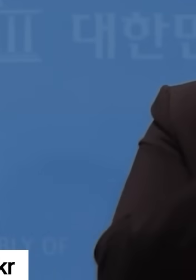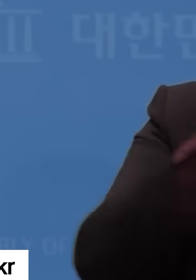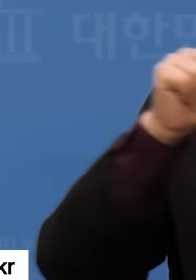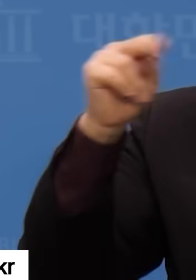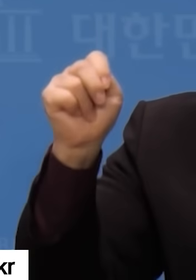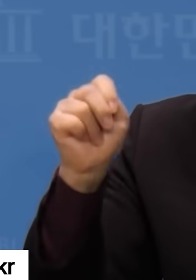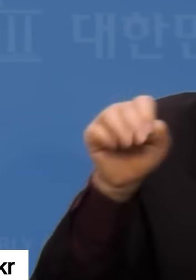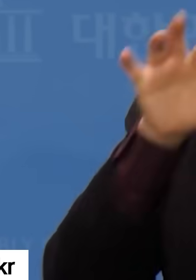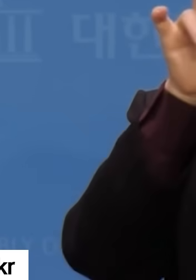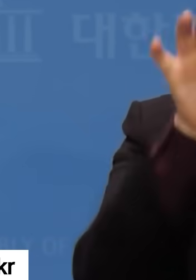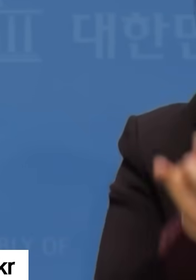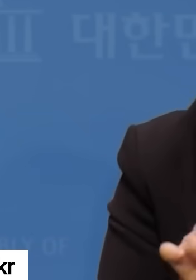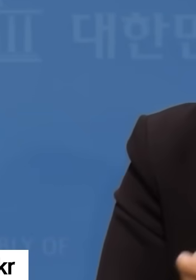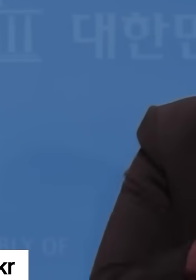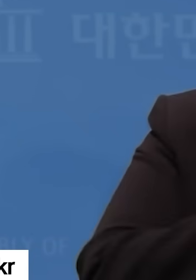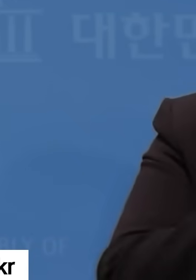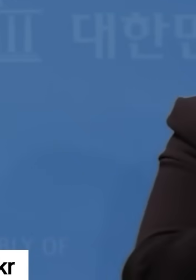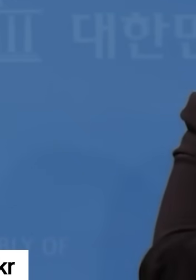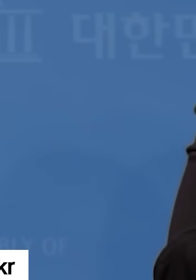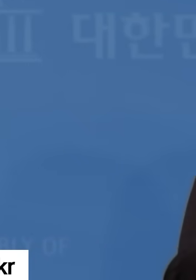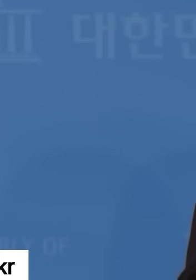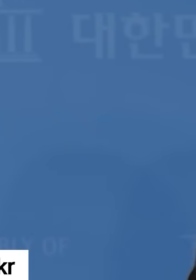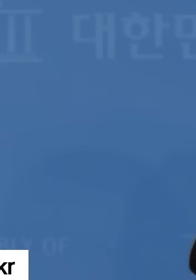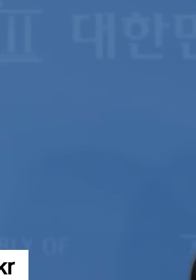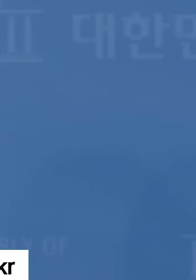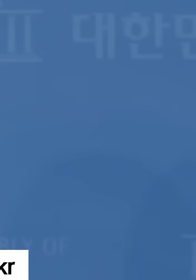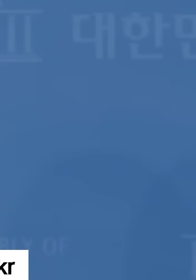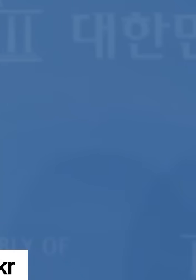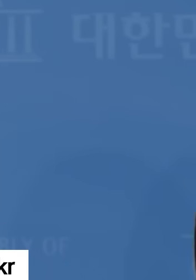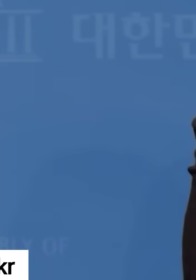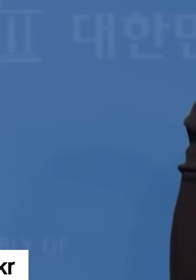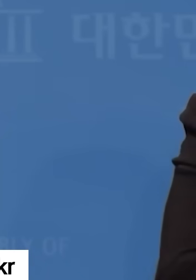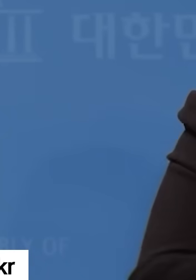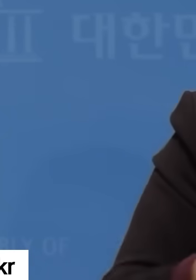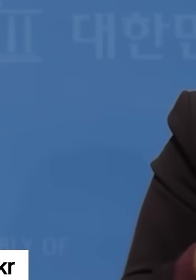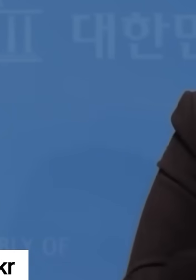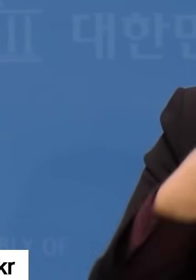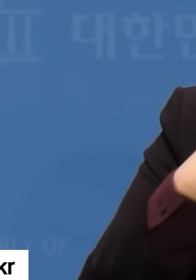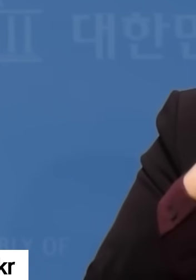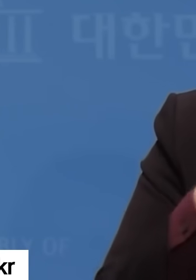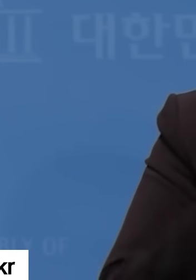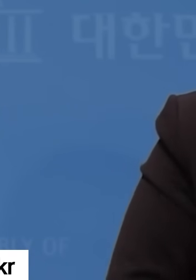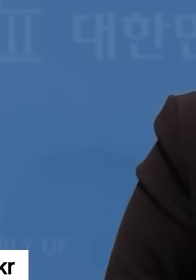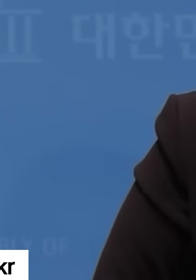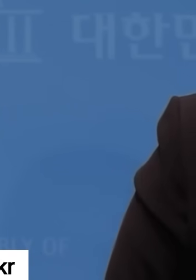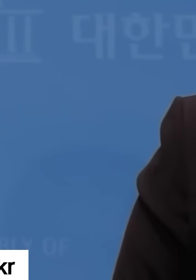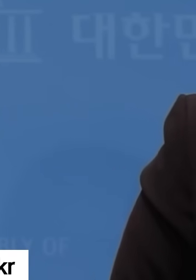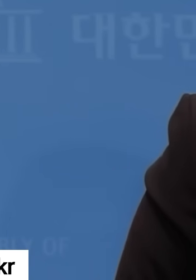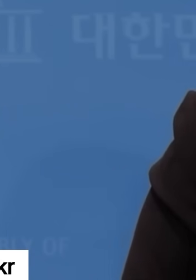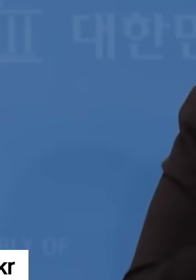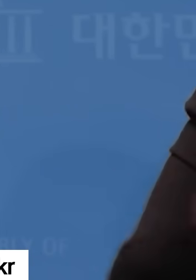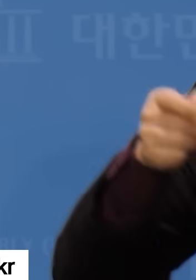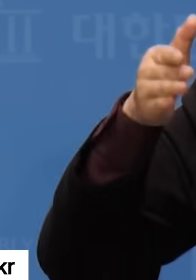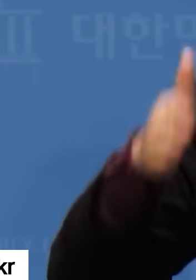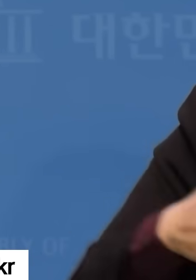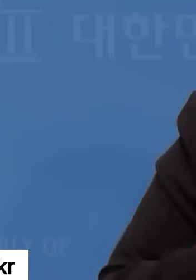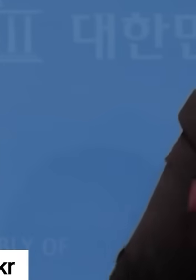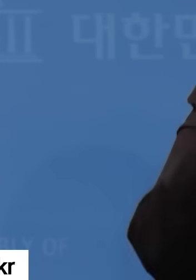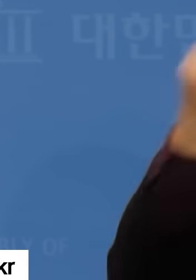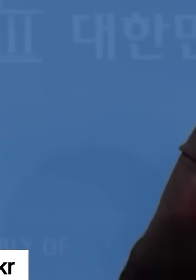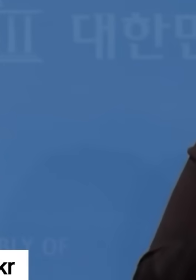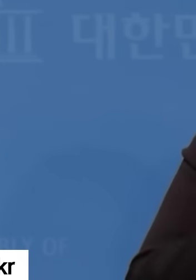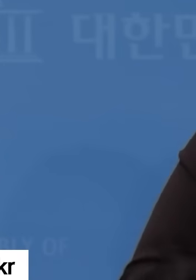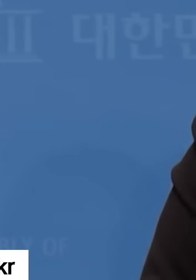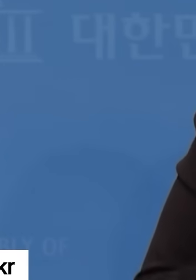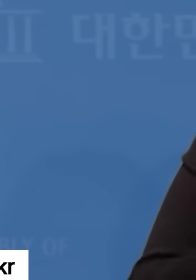SNS상의 명예훼손과 모욕의 피해자였습니다. 긴 세월 동안 그 모욕범들